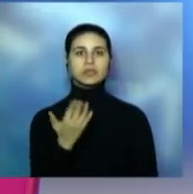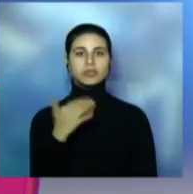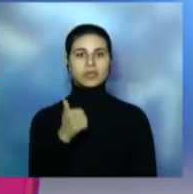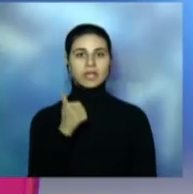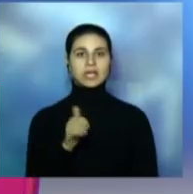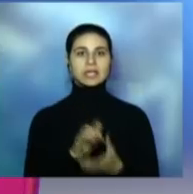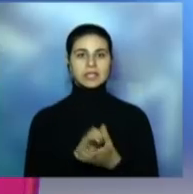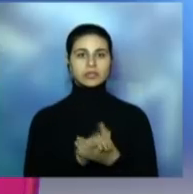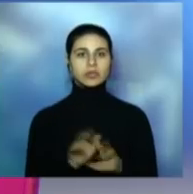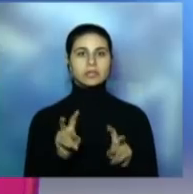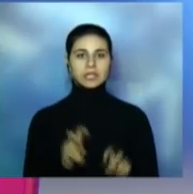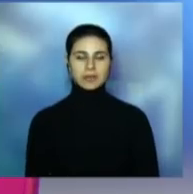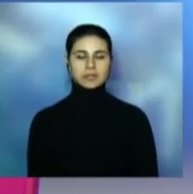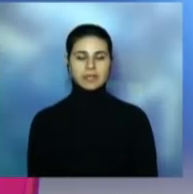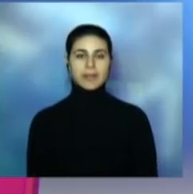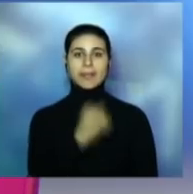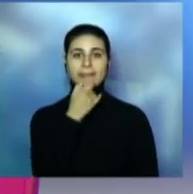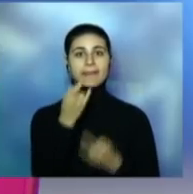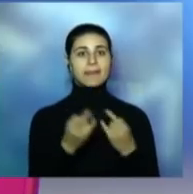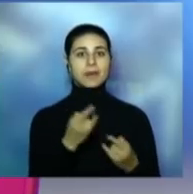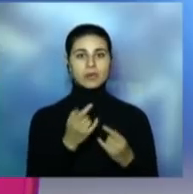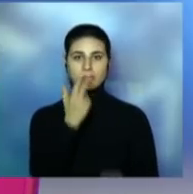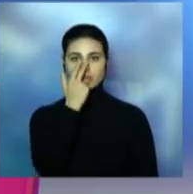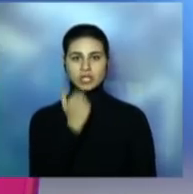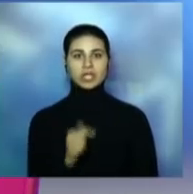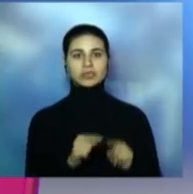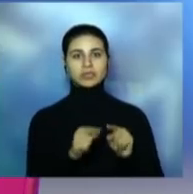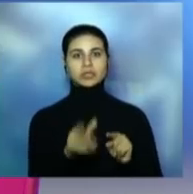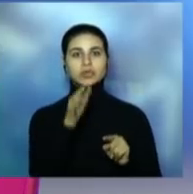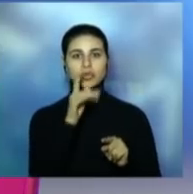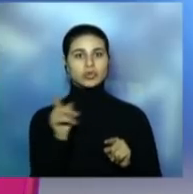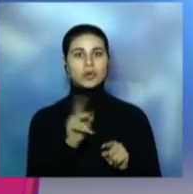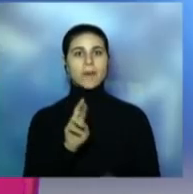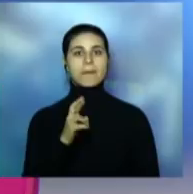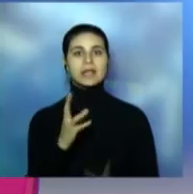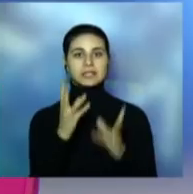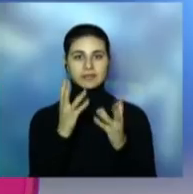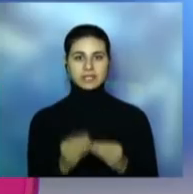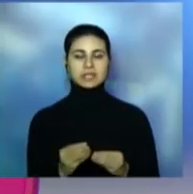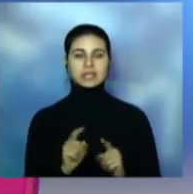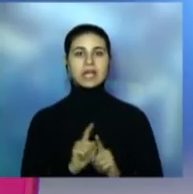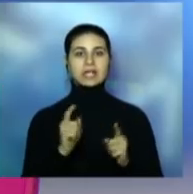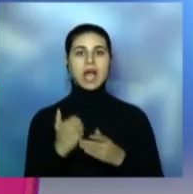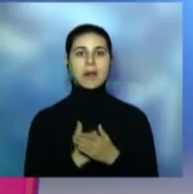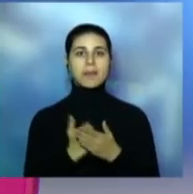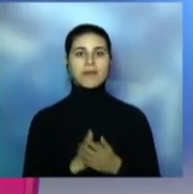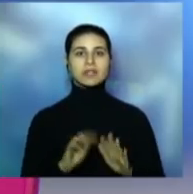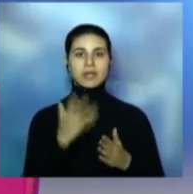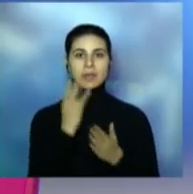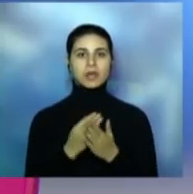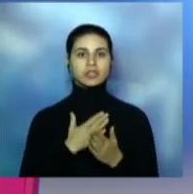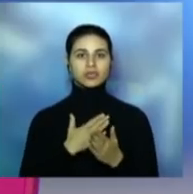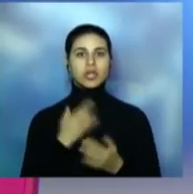კარგად ნაცნობი თემით. მაყურებელი შეეჩვია მიმდინარე სეზონზე, რომ პარასკევს განსაკუთრებული ამბავი ხდება ჩვენ